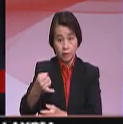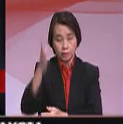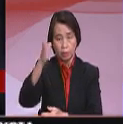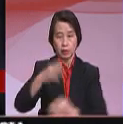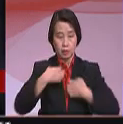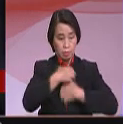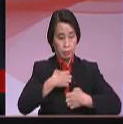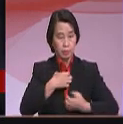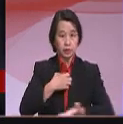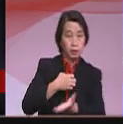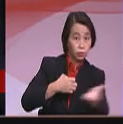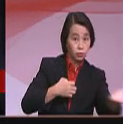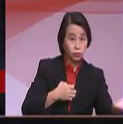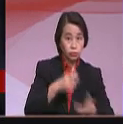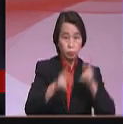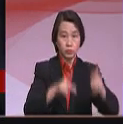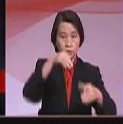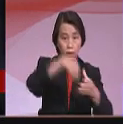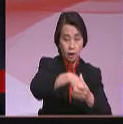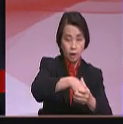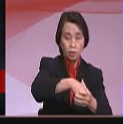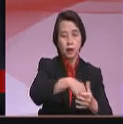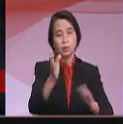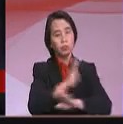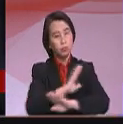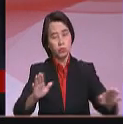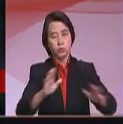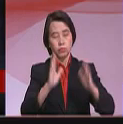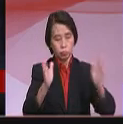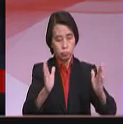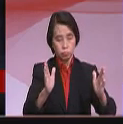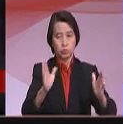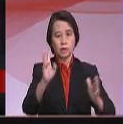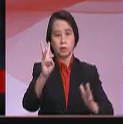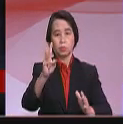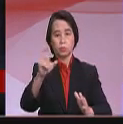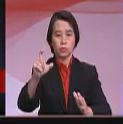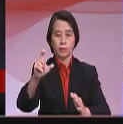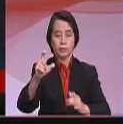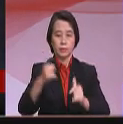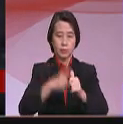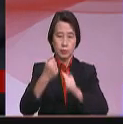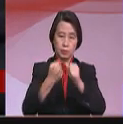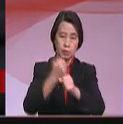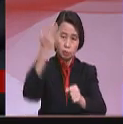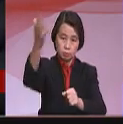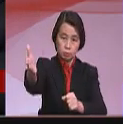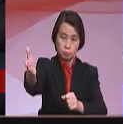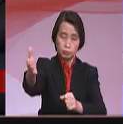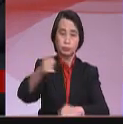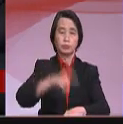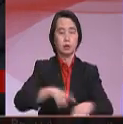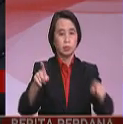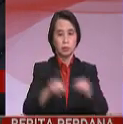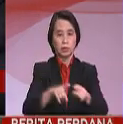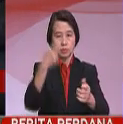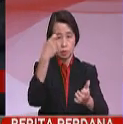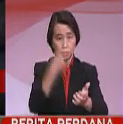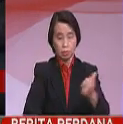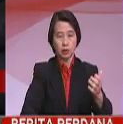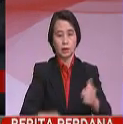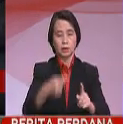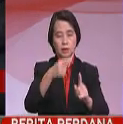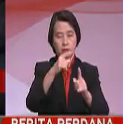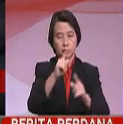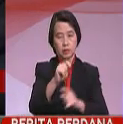pengguna domestik dan bukan domestik bagi tempoh 6 bulan pertama tahun depan. Pada masa sama, kadar tarif elektrik asas